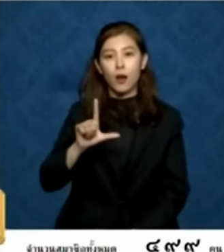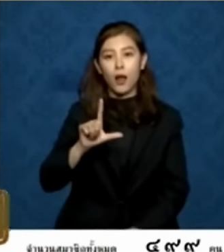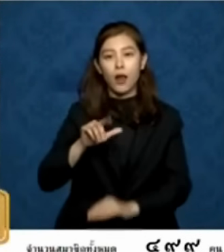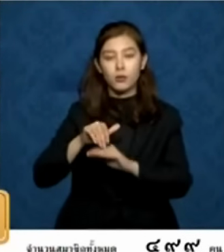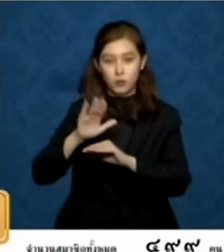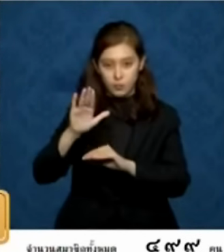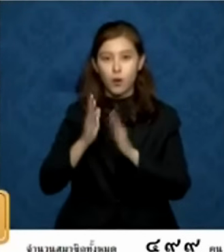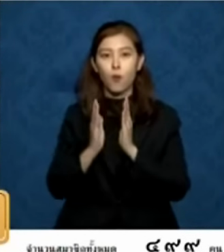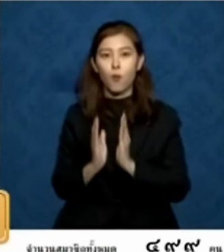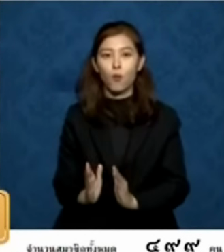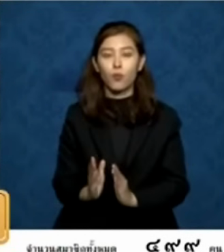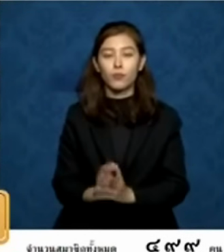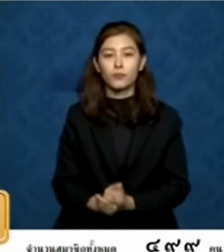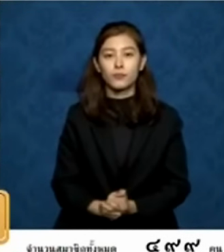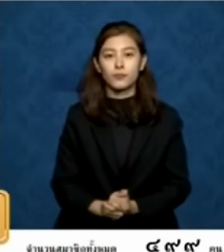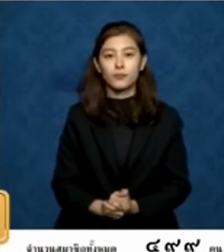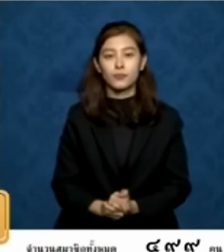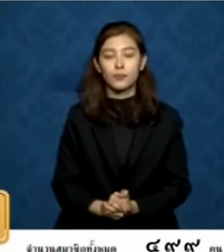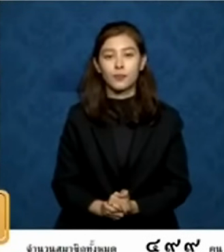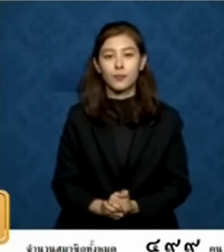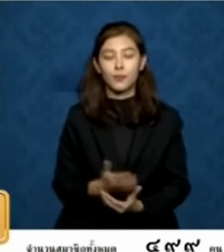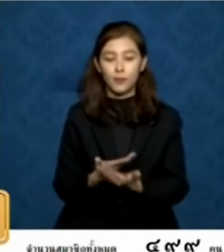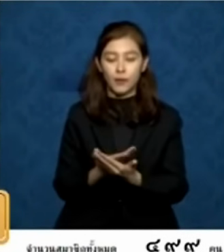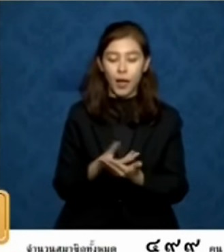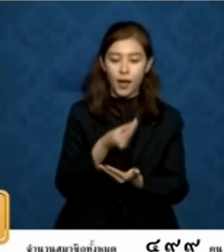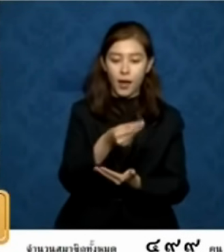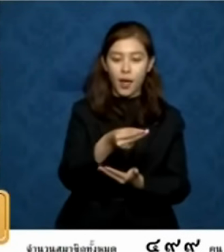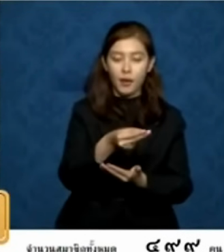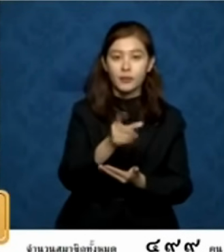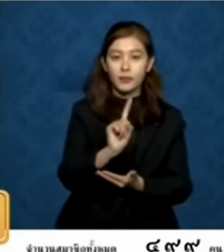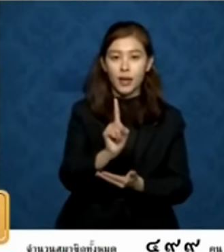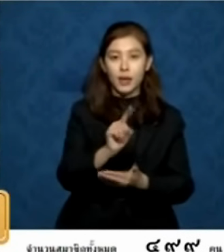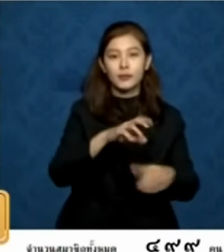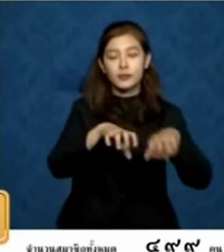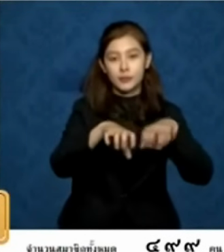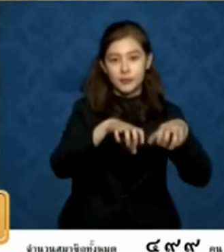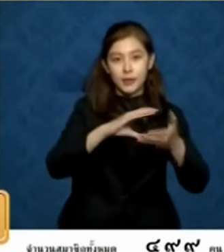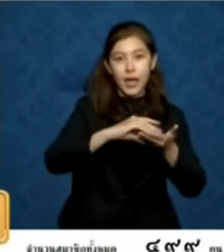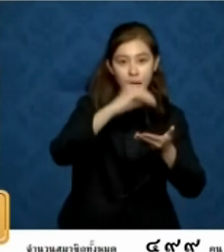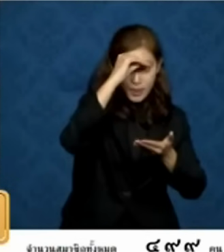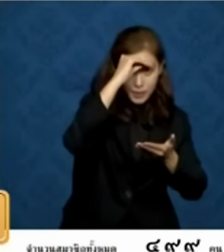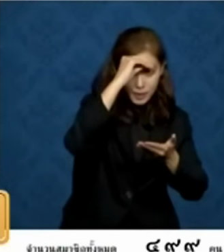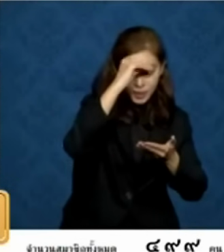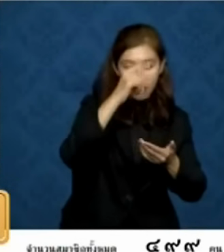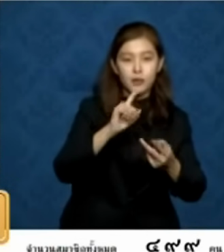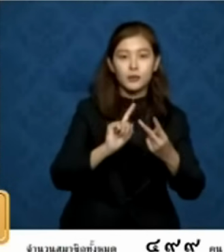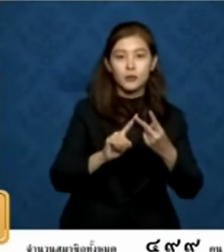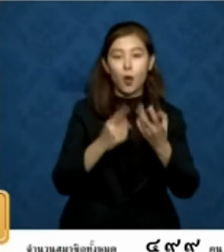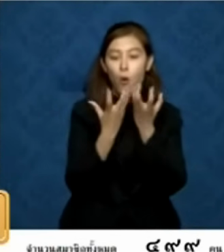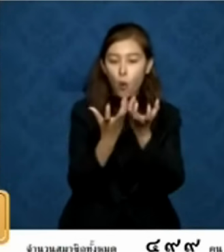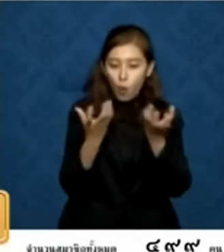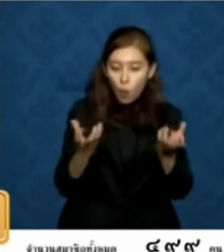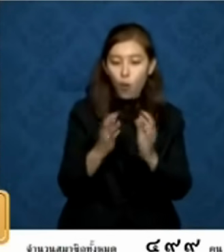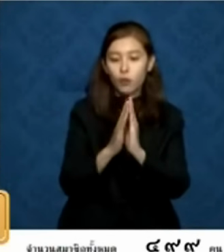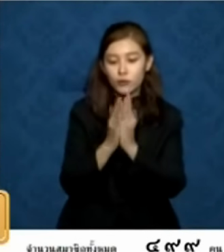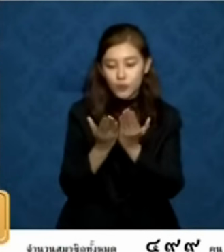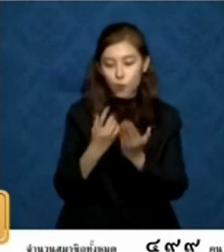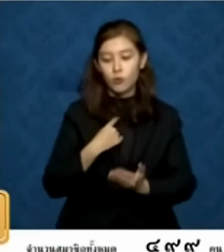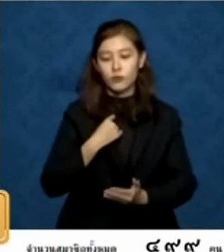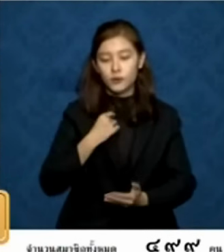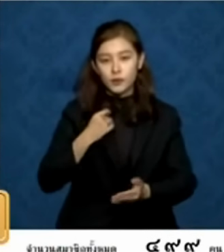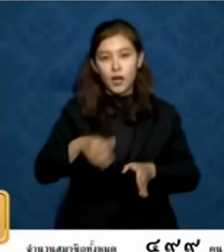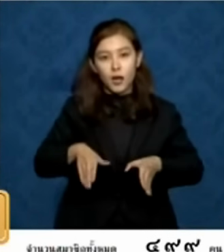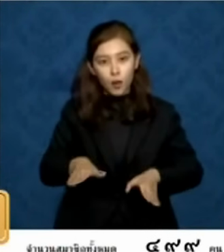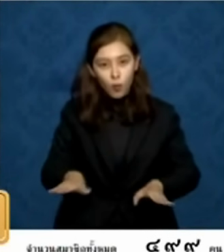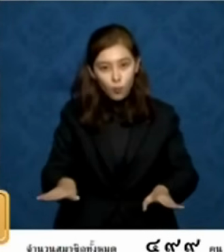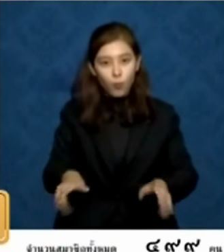ประกอบด้วยค่าจัดการเรียนการสอนค่าหนังสือค่าเรียนค่าอุปกรณ์การเรียนค่าเครื่องแบบนักเรียนค่ากิจก